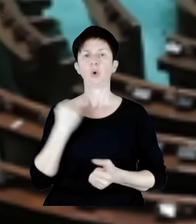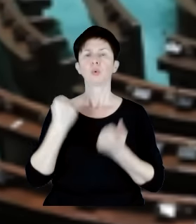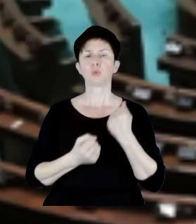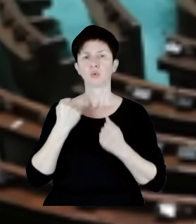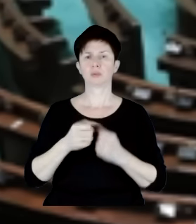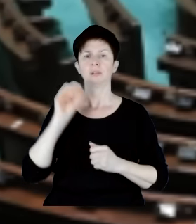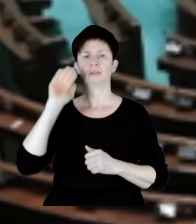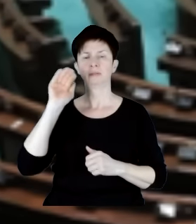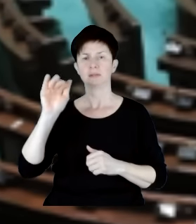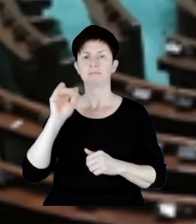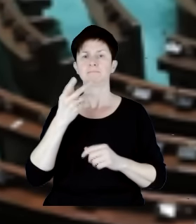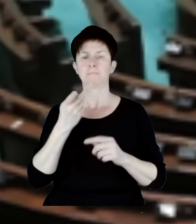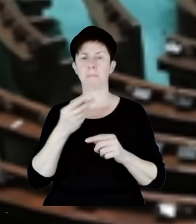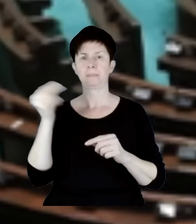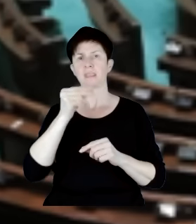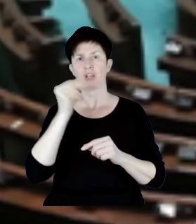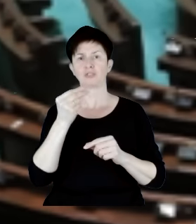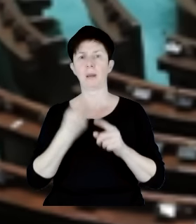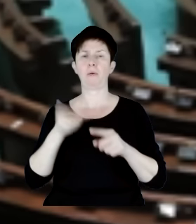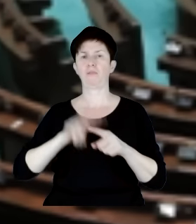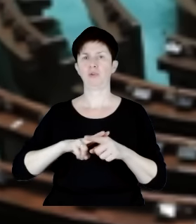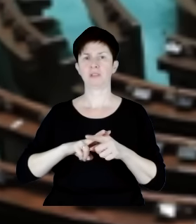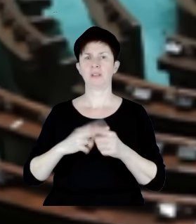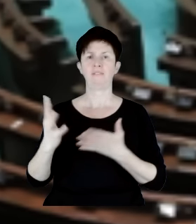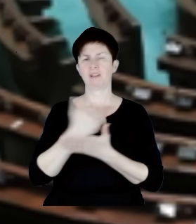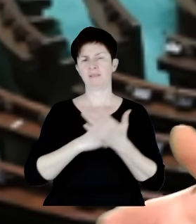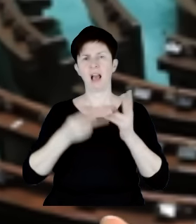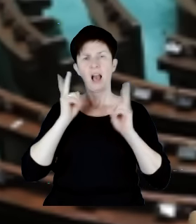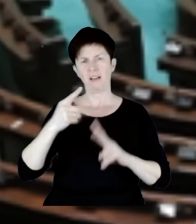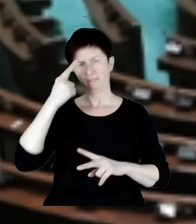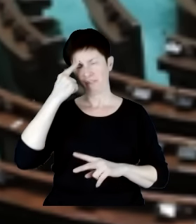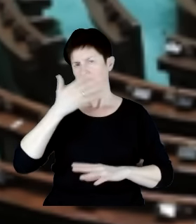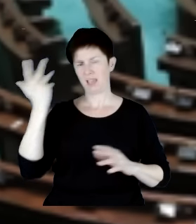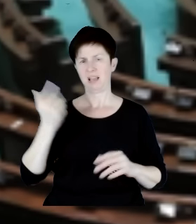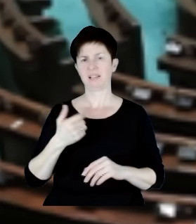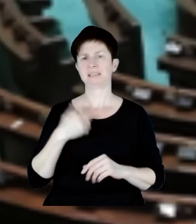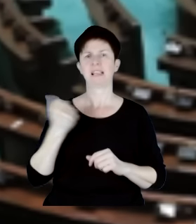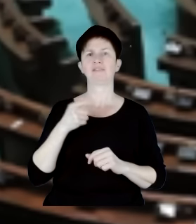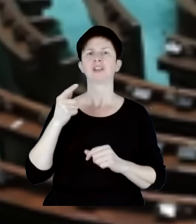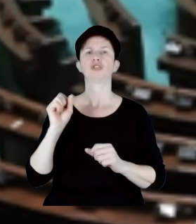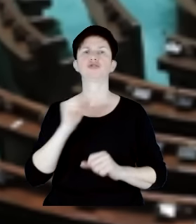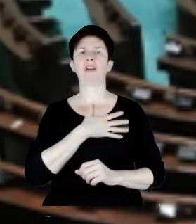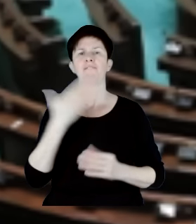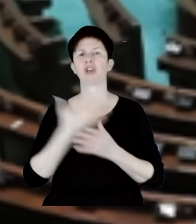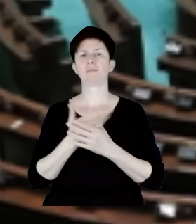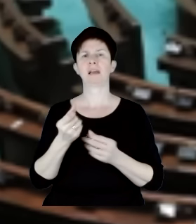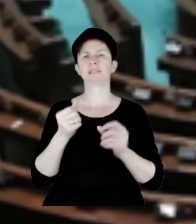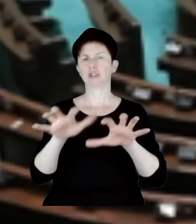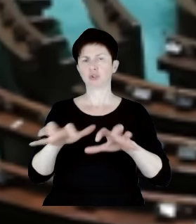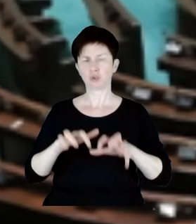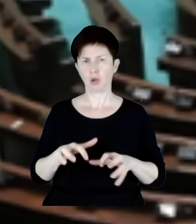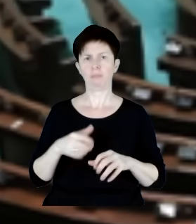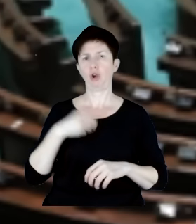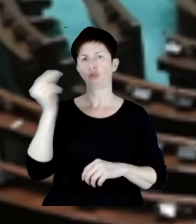podwójne wynagrodzenie w niedzielę, bo wiemy, jak to w realiach funkcjonuje, że pracodawca jest skąpy i nie chce płacić więcej i nie widzi potrzeby, żeby w niedzielę płacić dwa